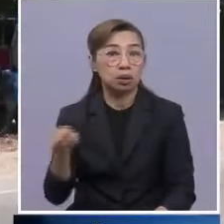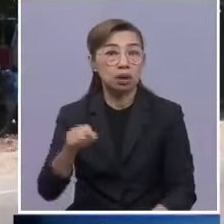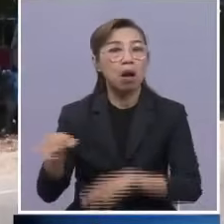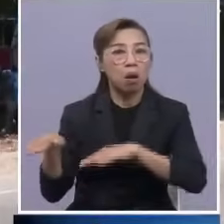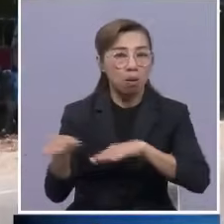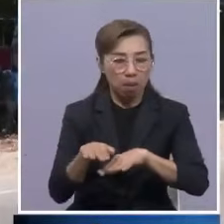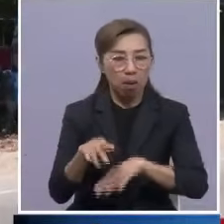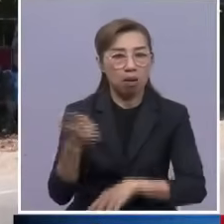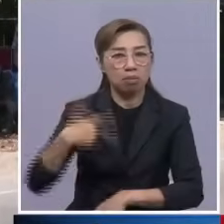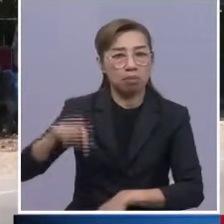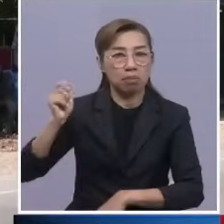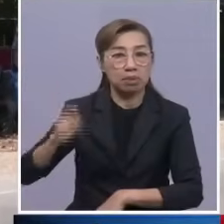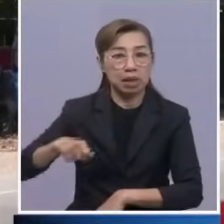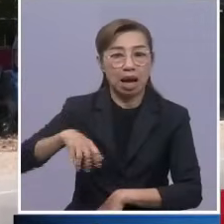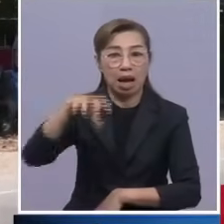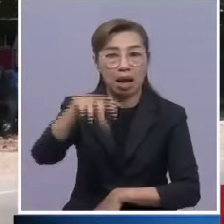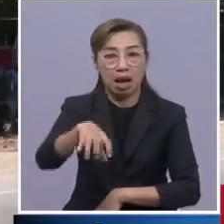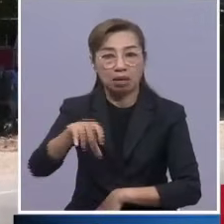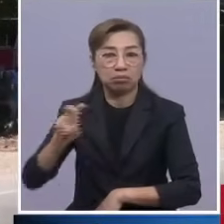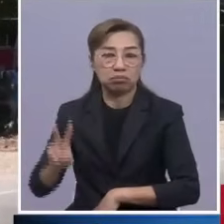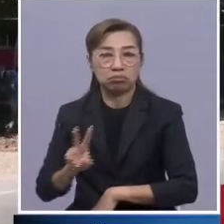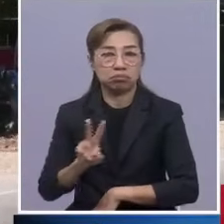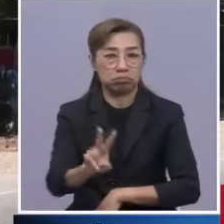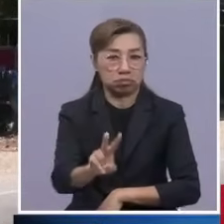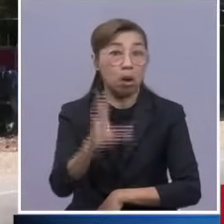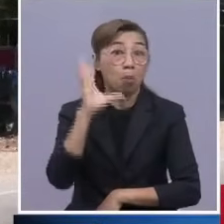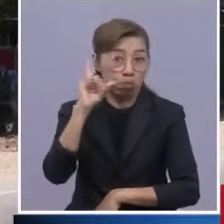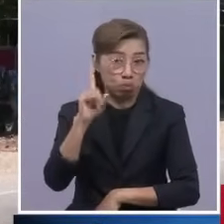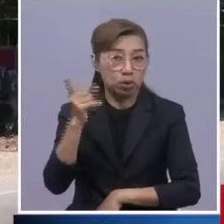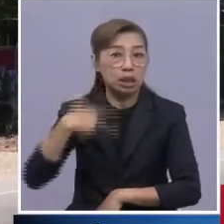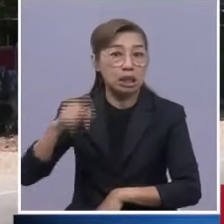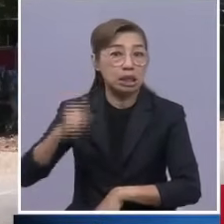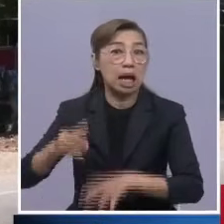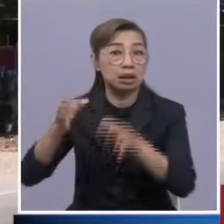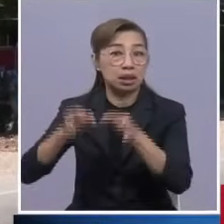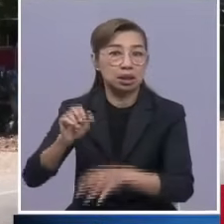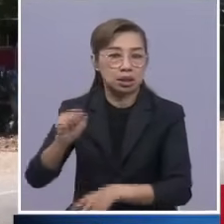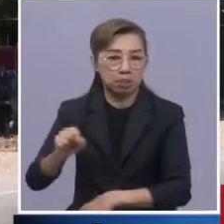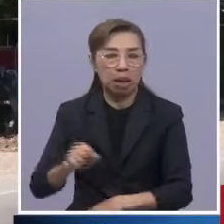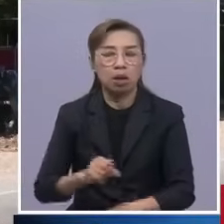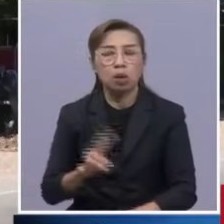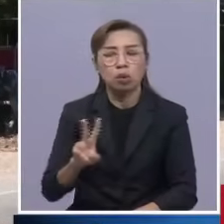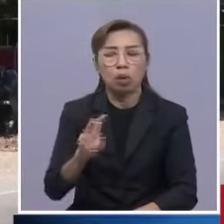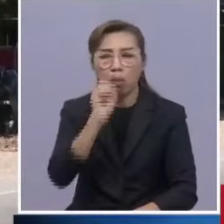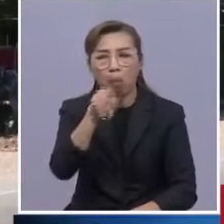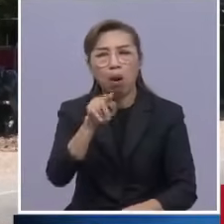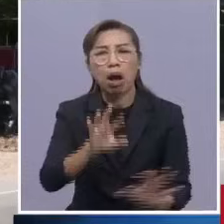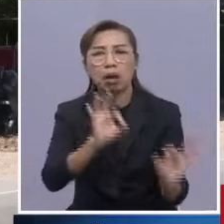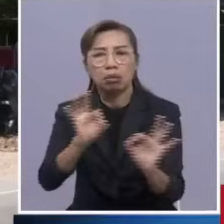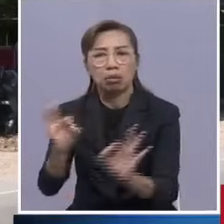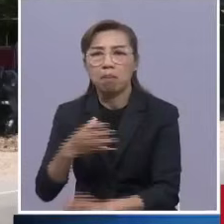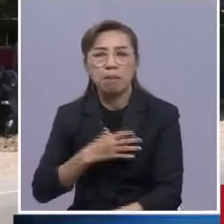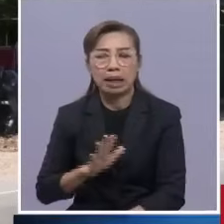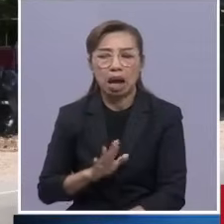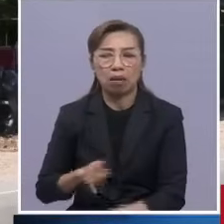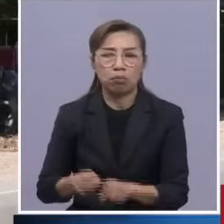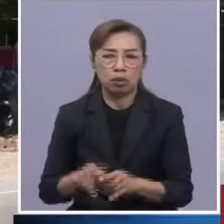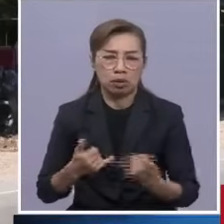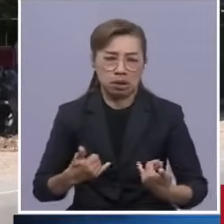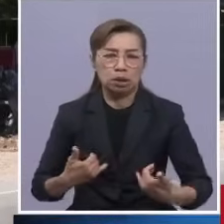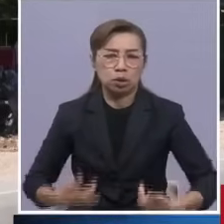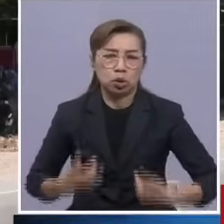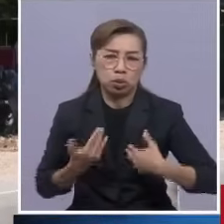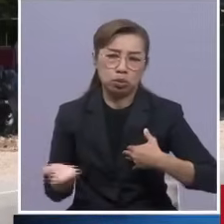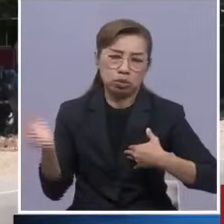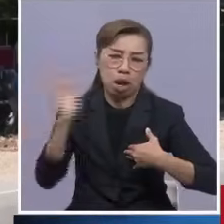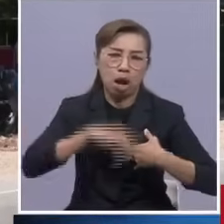ฟังคำตัดสินในวันพรุ่งนี้นะครับซึ่งทั้งสองคนบอกว่าไม่อยากให้ศาลเลื่อนอีกแล้วครับเพราะว่าอยากใช้ชีวิตตามปกติ